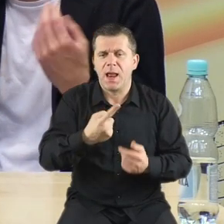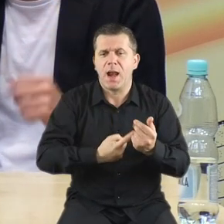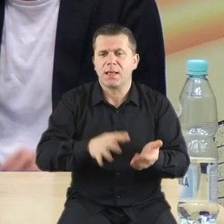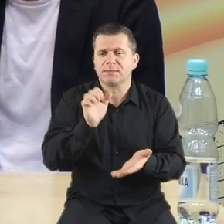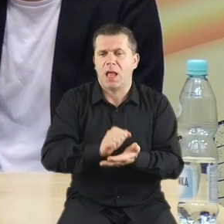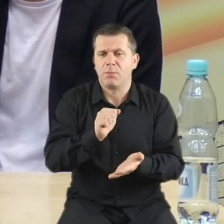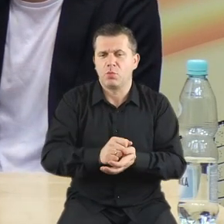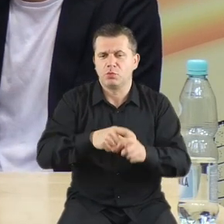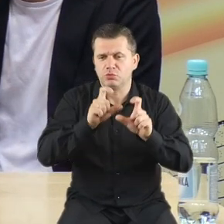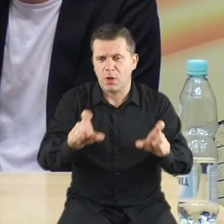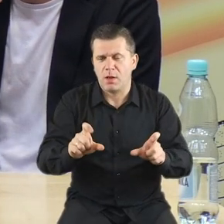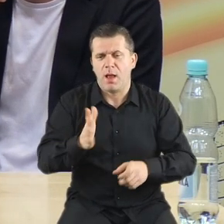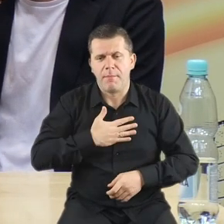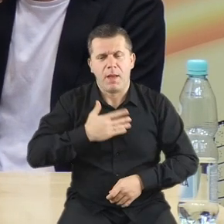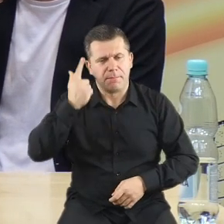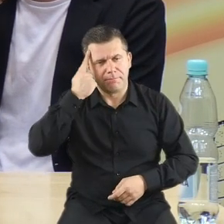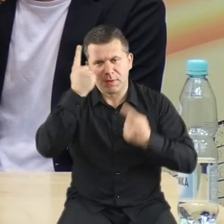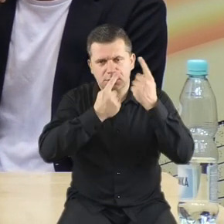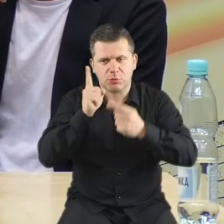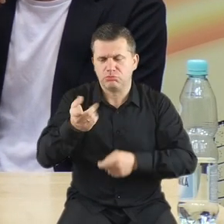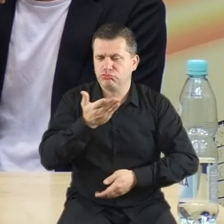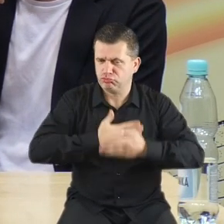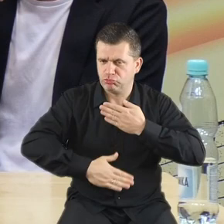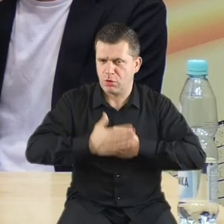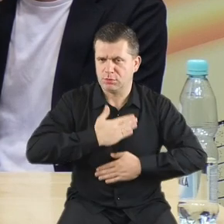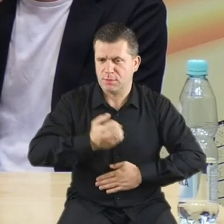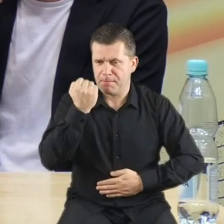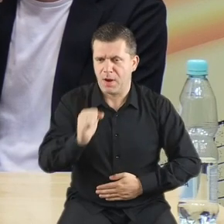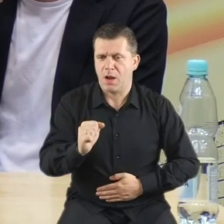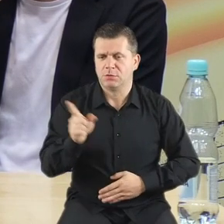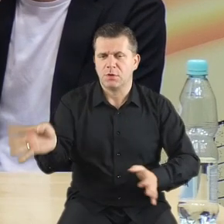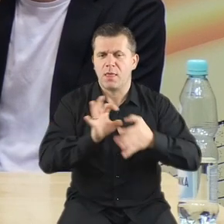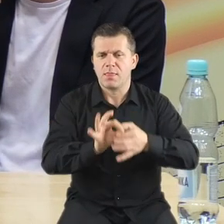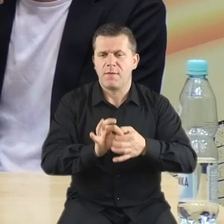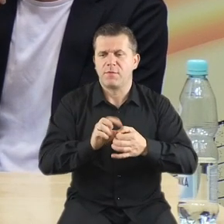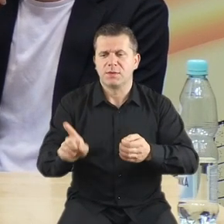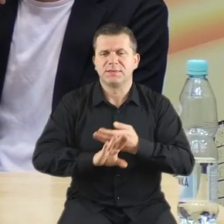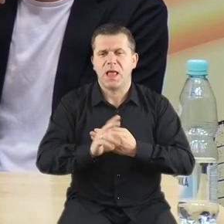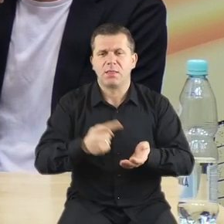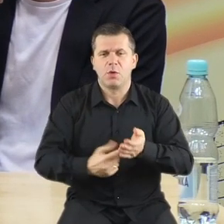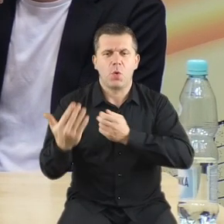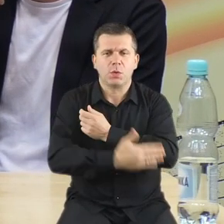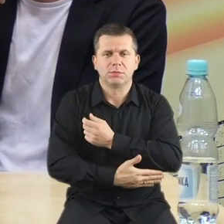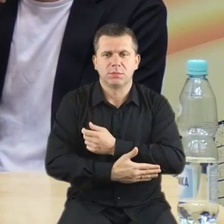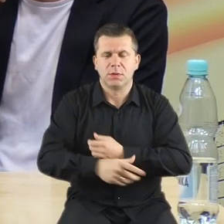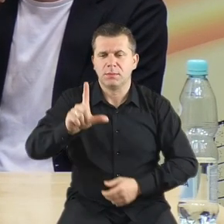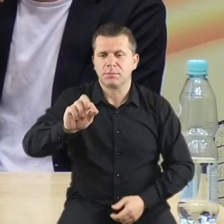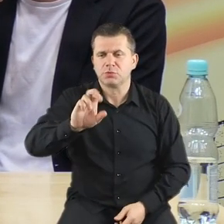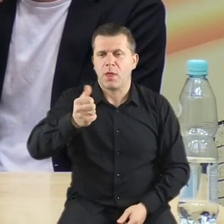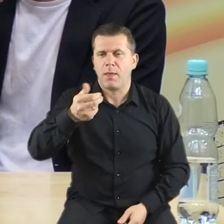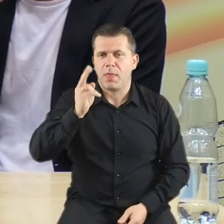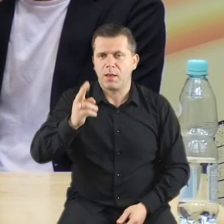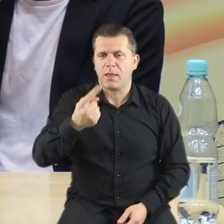gdzieś miałem w głowie. Cieszę się bardzo, że nawiązał do tej sceny właśnie ostatniej Przemek Dębowski, który zrobił